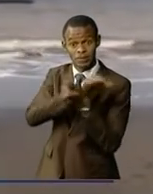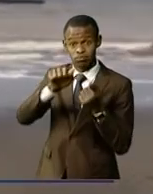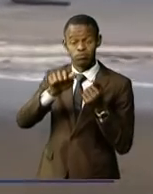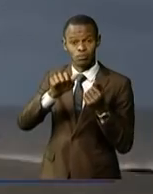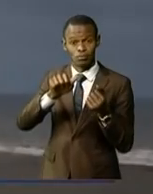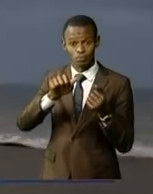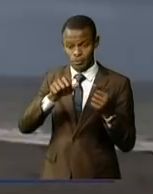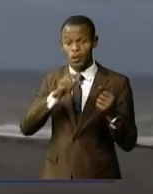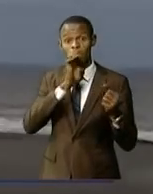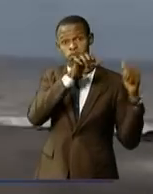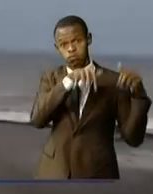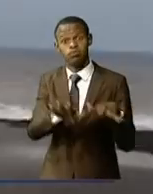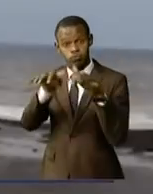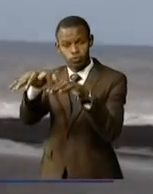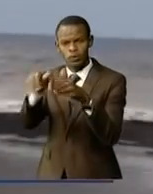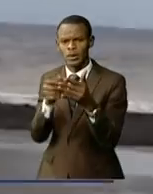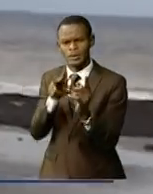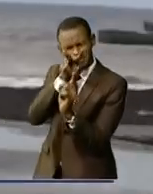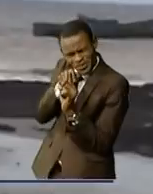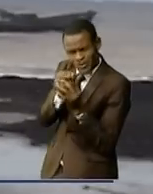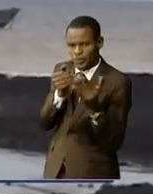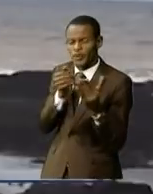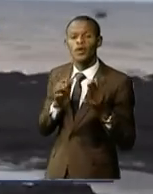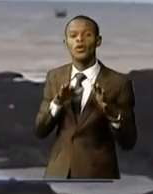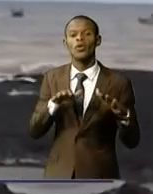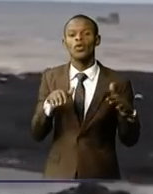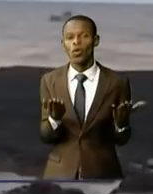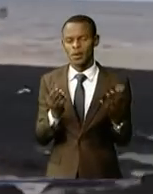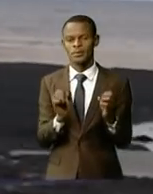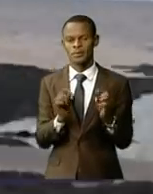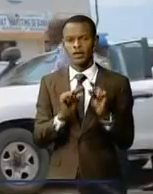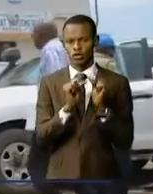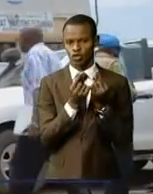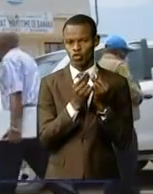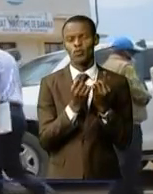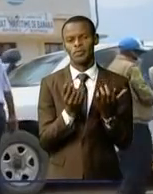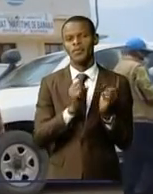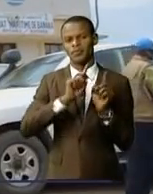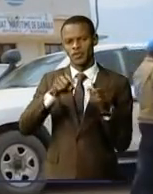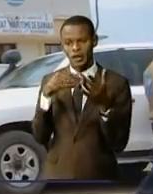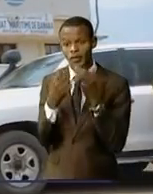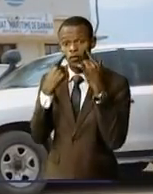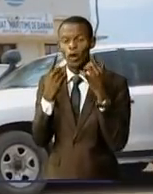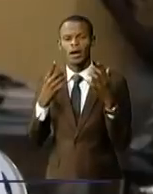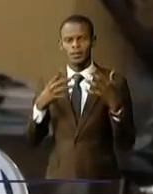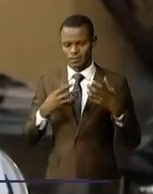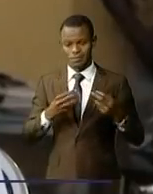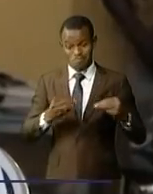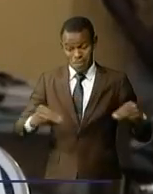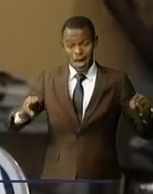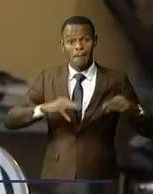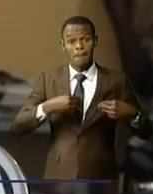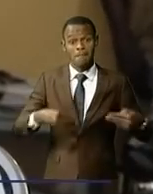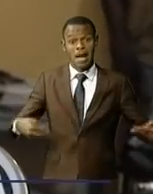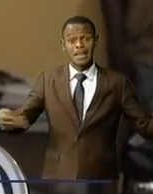décideurs de la ville côtière de Mwanda. Pour preuve, un équipement de haute qualité vient d'être réceptionné par la régie de voies